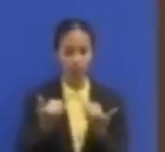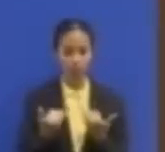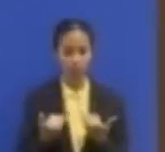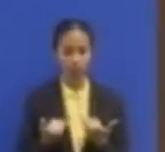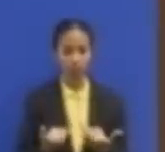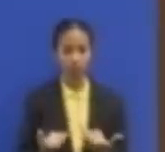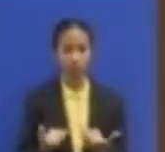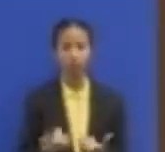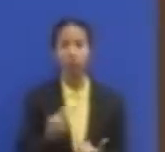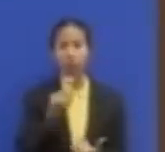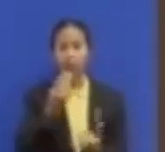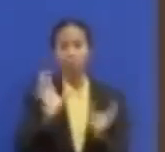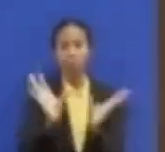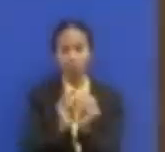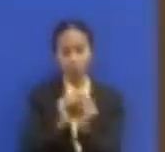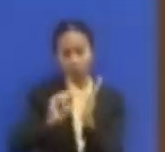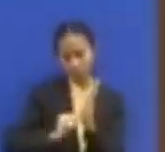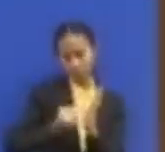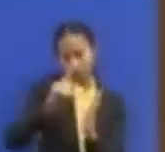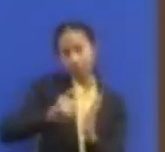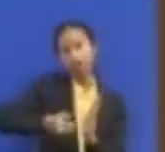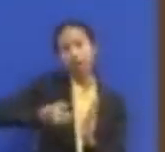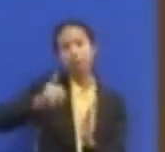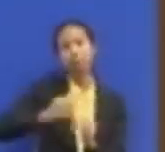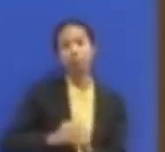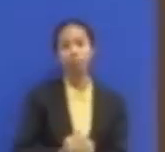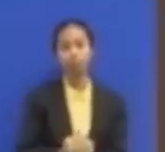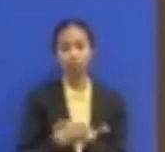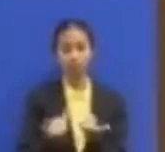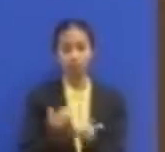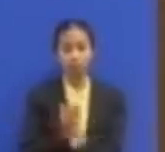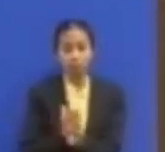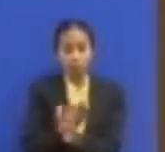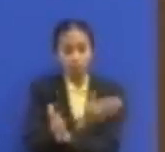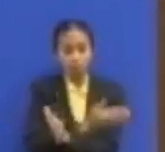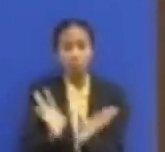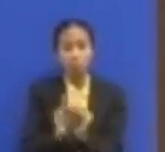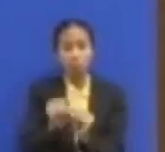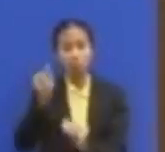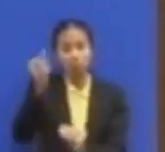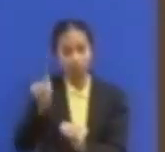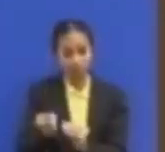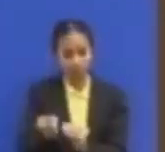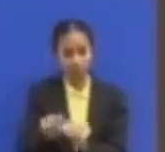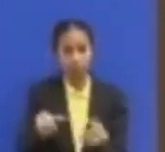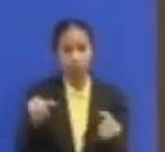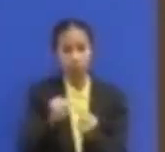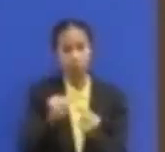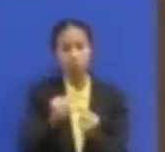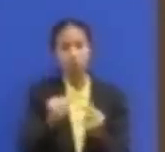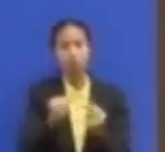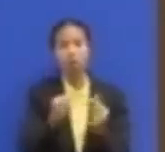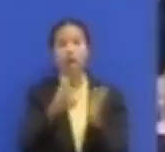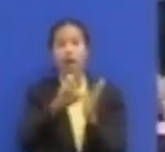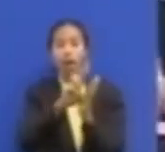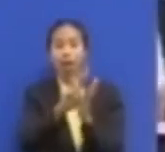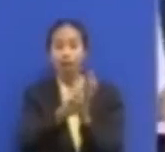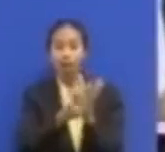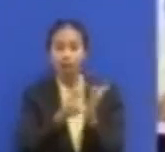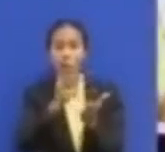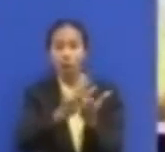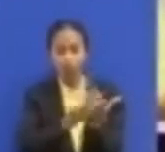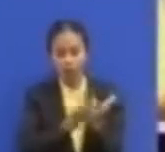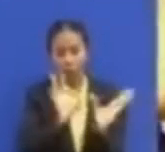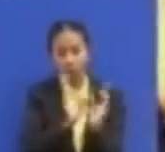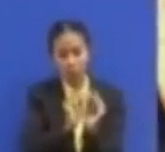องค์ประชุมได้แล้วก่อนที่จะดำเนินการประชุมตามระเบียบวาระการประชุมต่อไปผมข